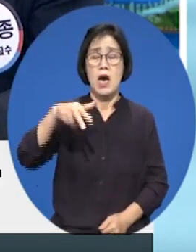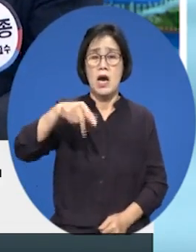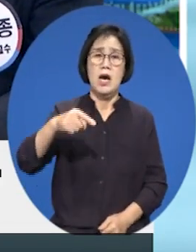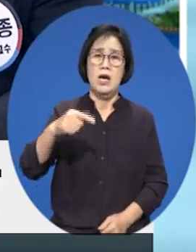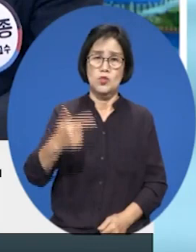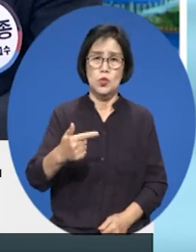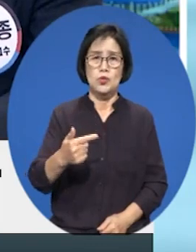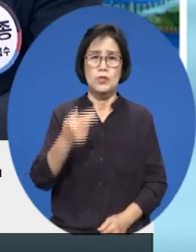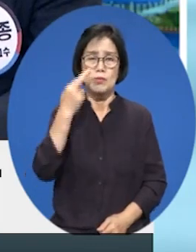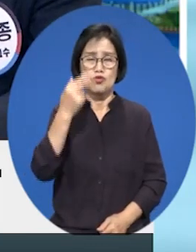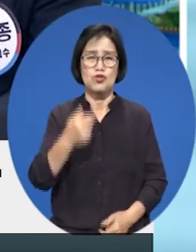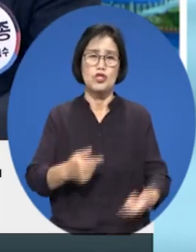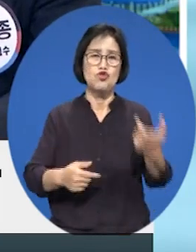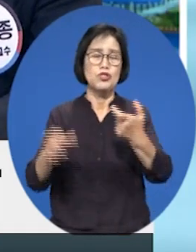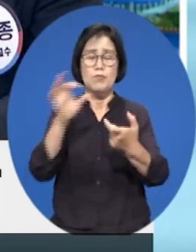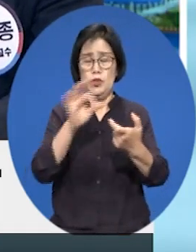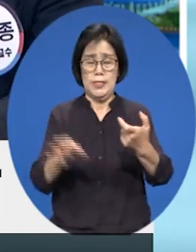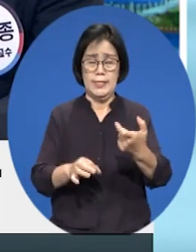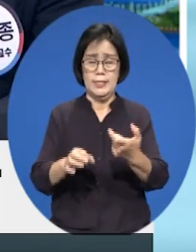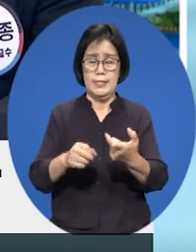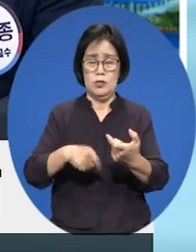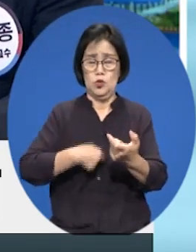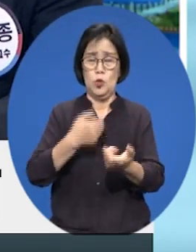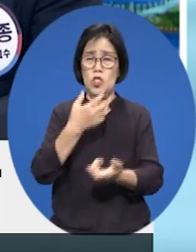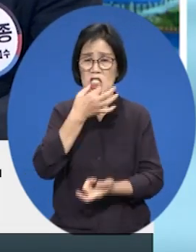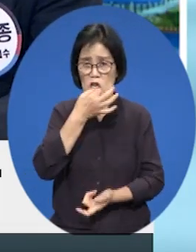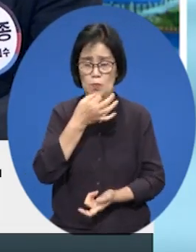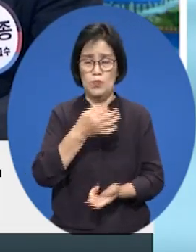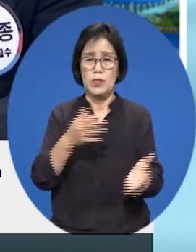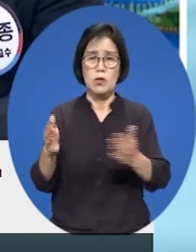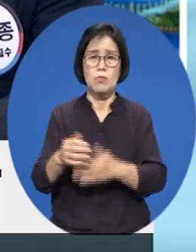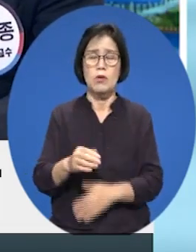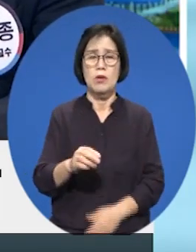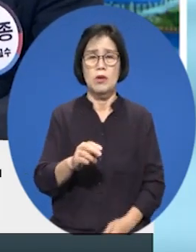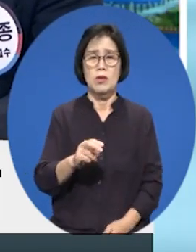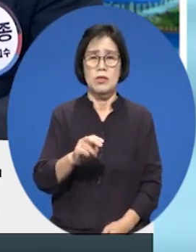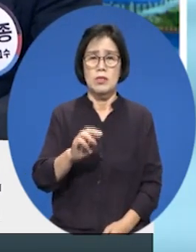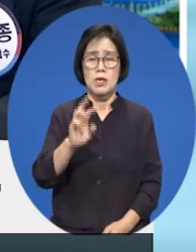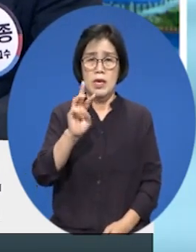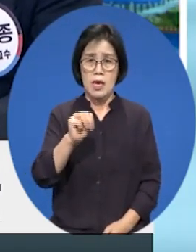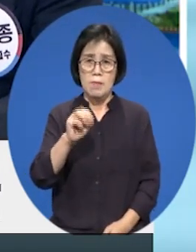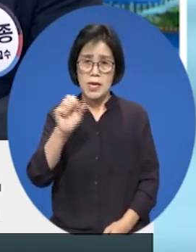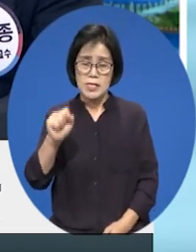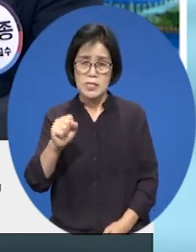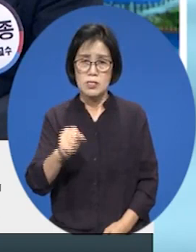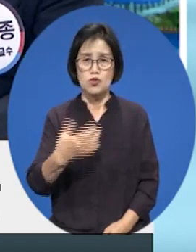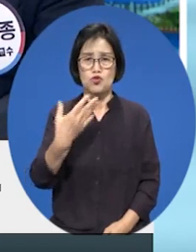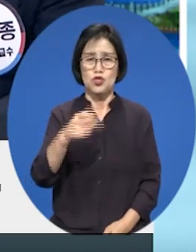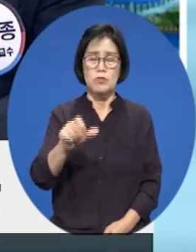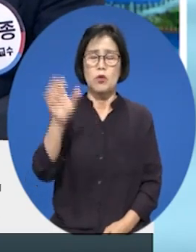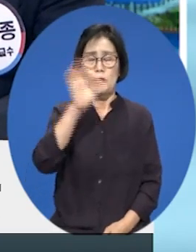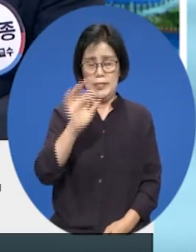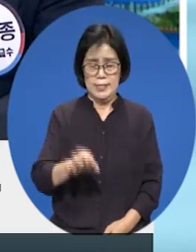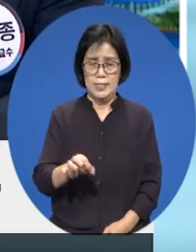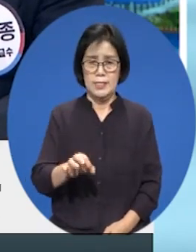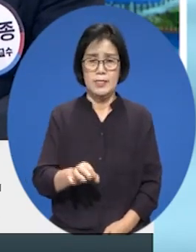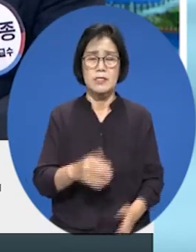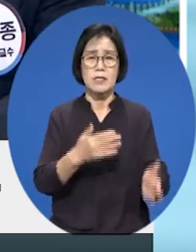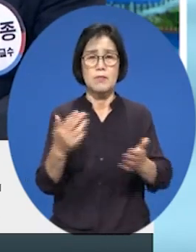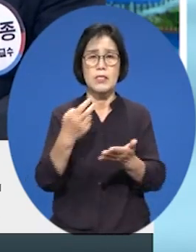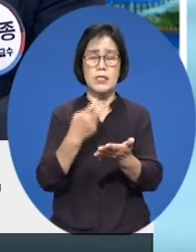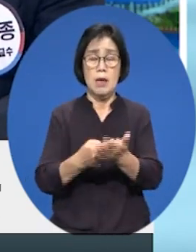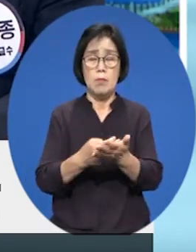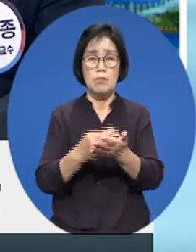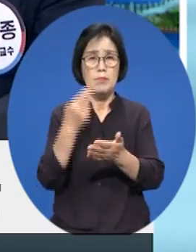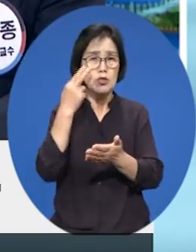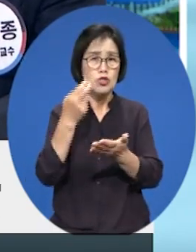60% 를 독점하고 있어요 우리가 잘 알고있는 마이크로소프트는 95% 를 독점하고 있습니다 미국 대법원 판결은 어떻게